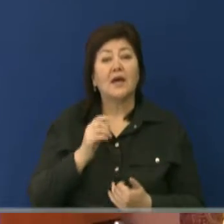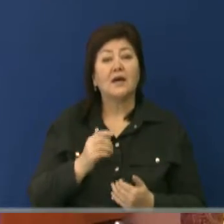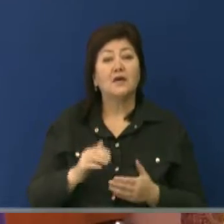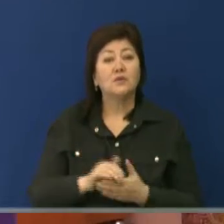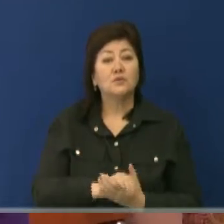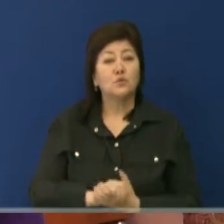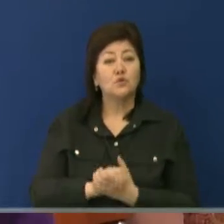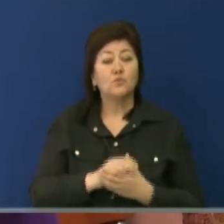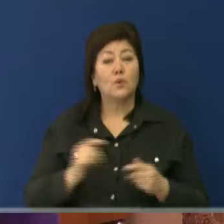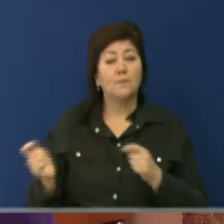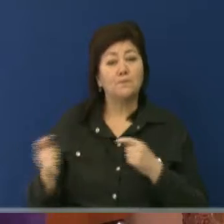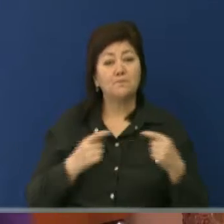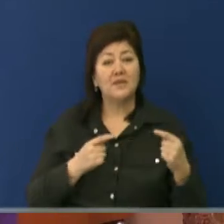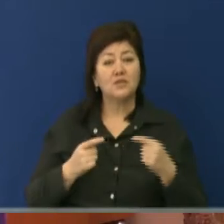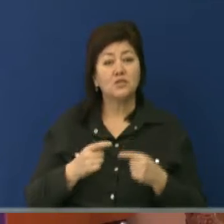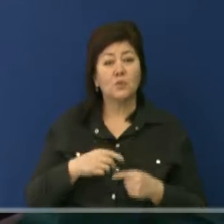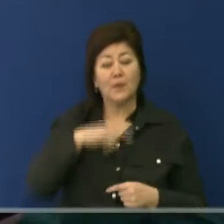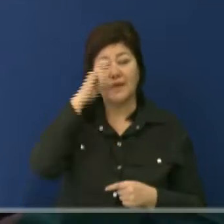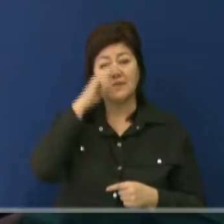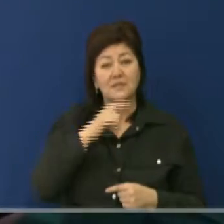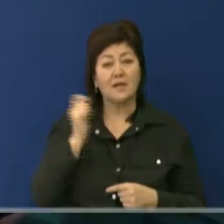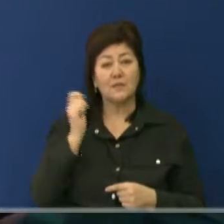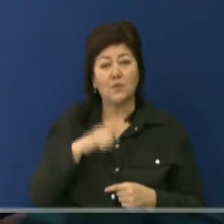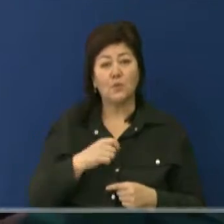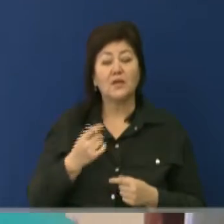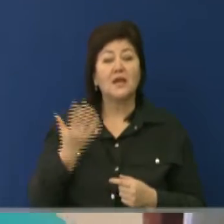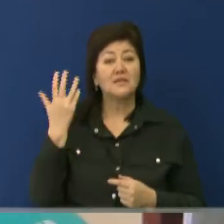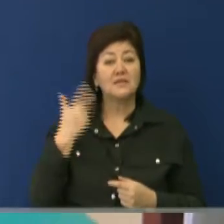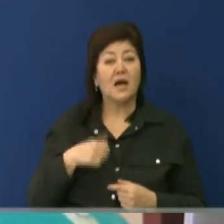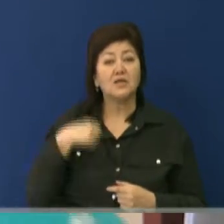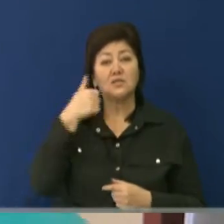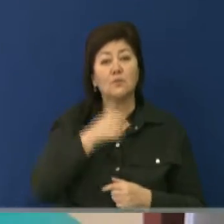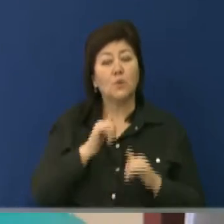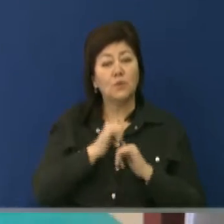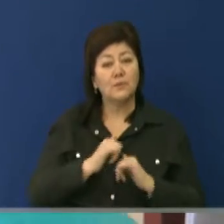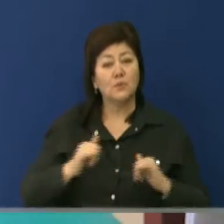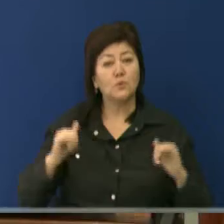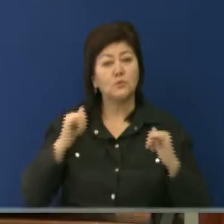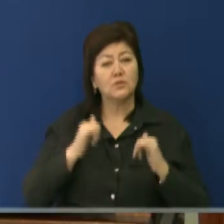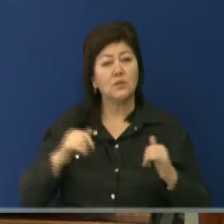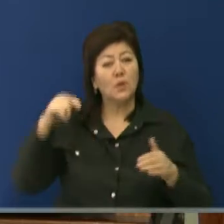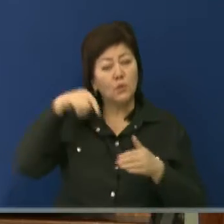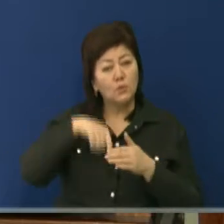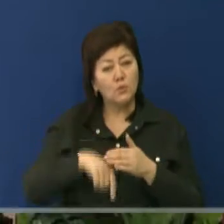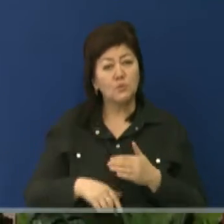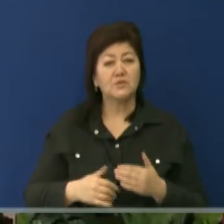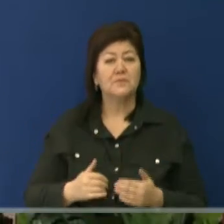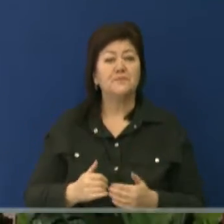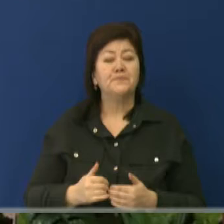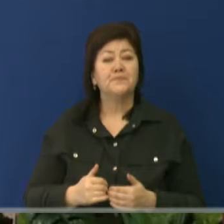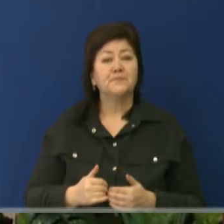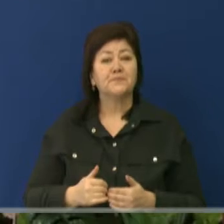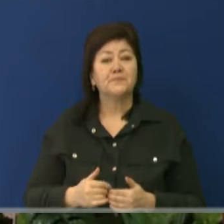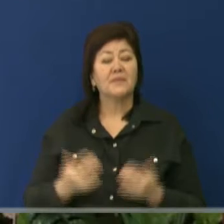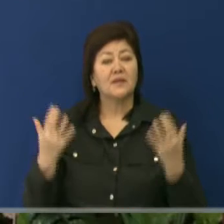айтуынша, Қазақстан мен Украина арасында жылдан жылға нығайып, дамып келе жатқан ерекше рухани байланыс бар.